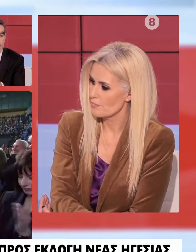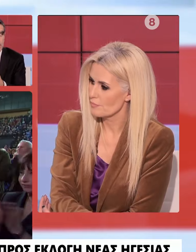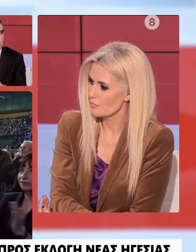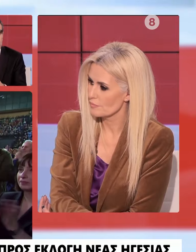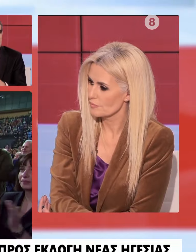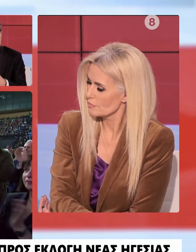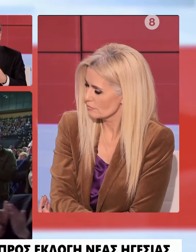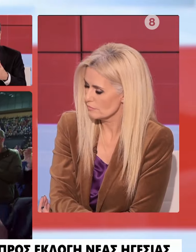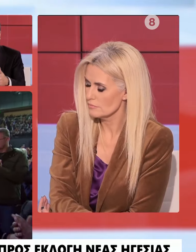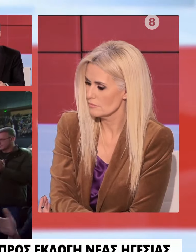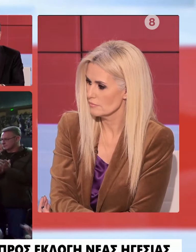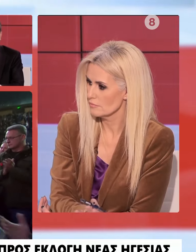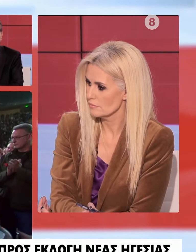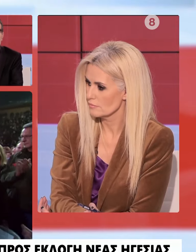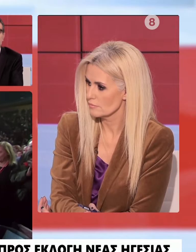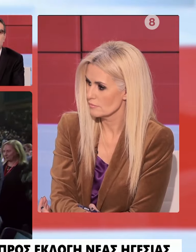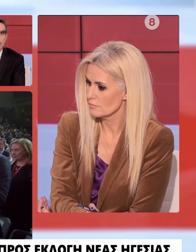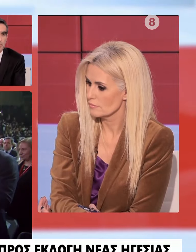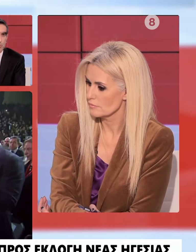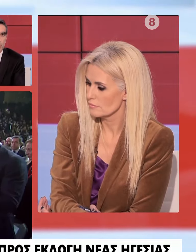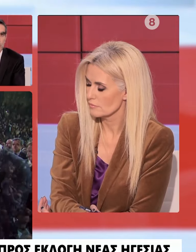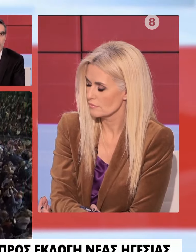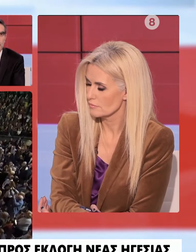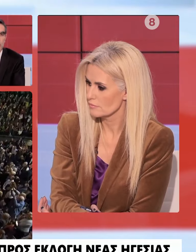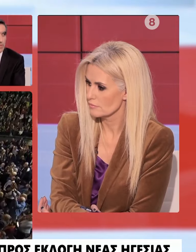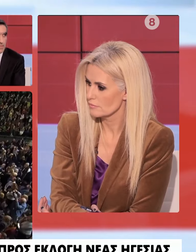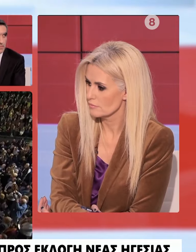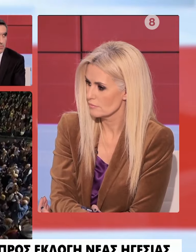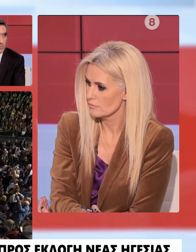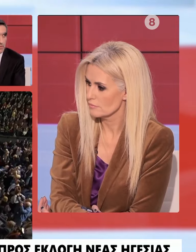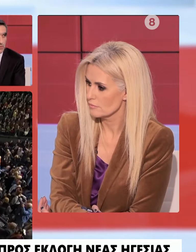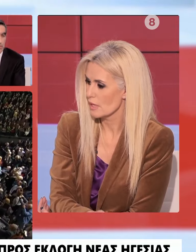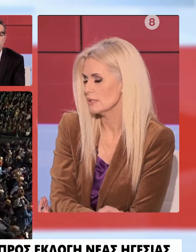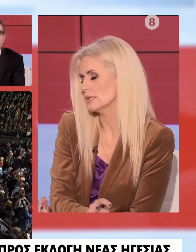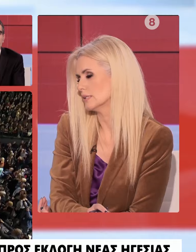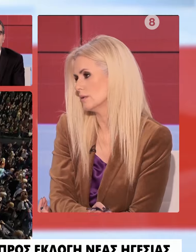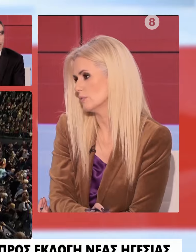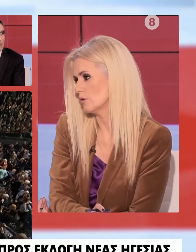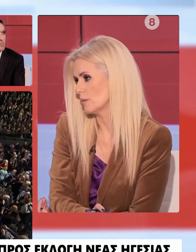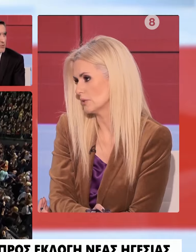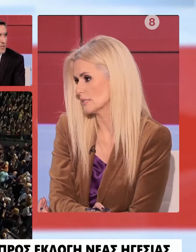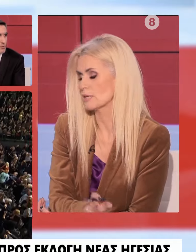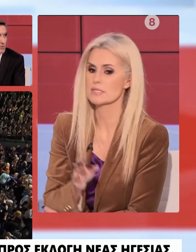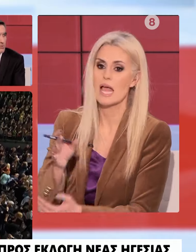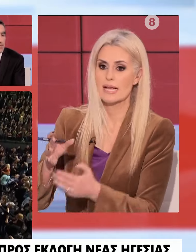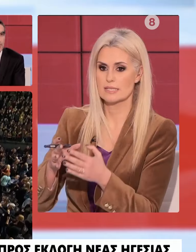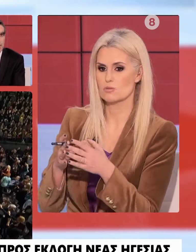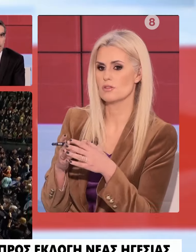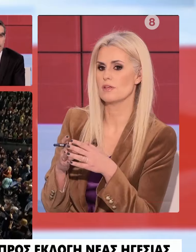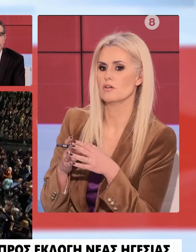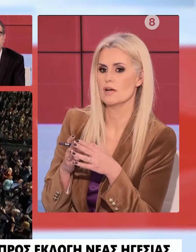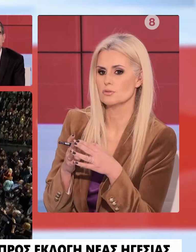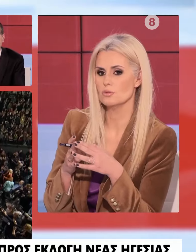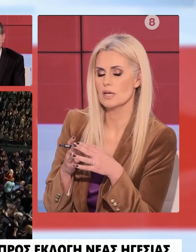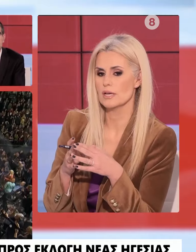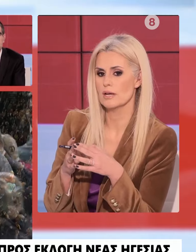πλεονέκτημα και της εικόνας, αλλά το ότι ακριβώς επειδή δεν είχε συμμετοχή στο εθνικό γίγνεσθε τα προηγούμενα χρόνια. Ήταν κάτι που αποτέλεσε καινούριο. Λευκή σελίδα.